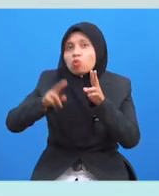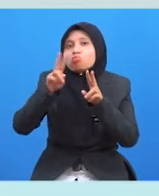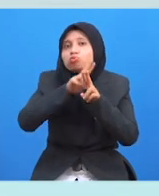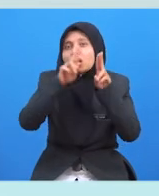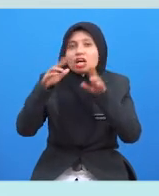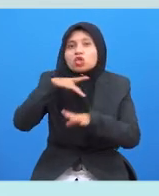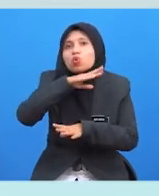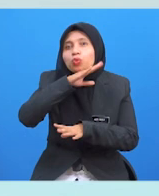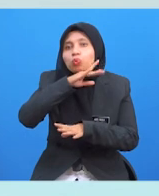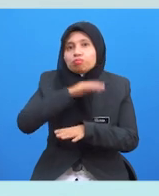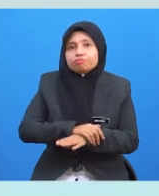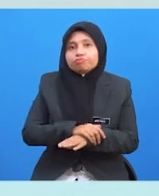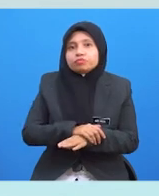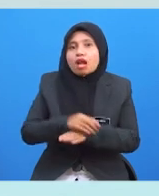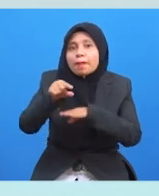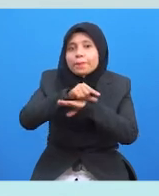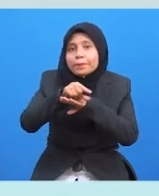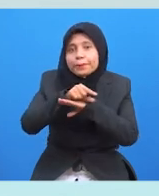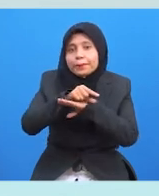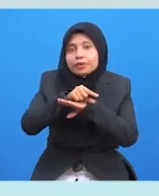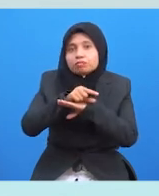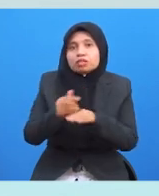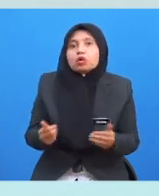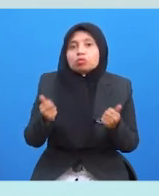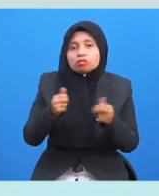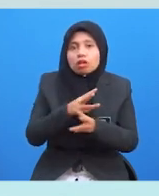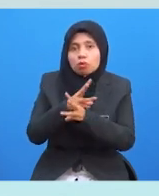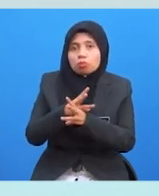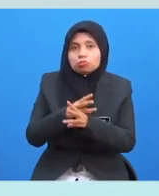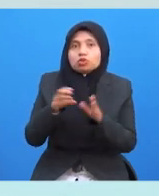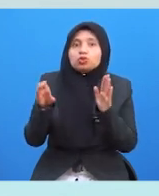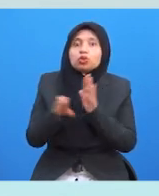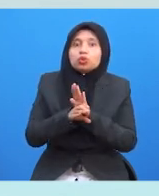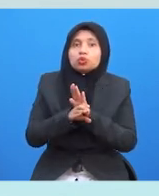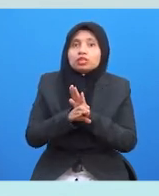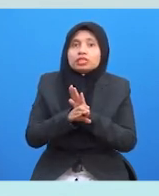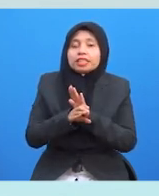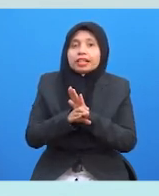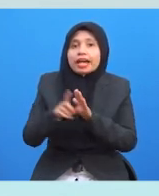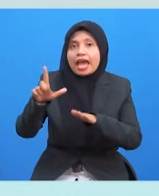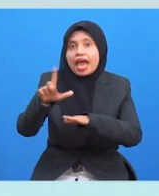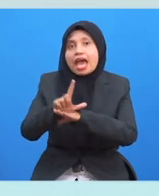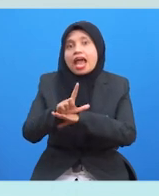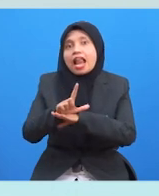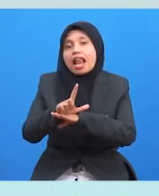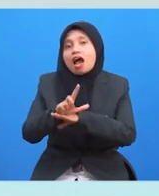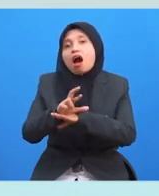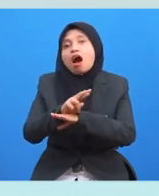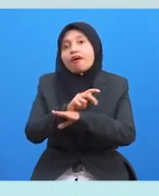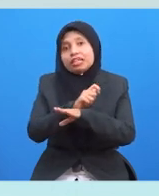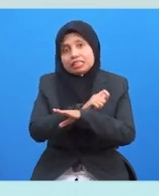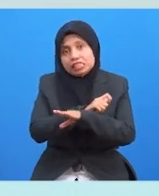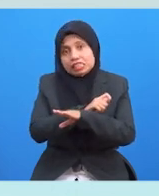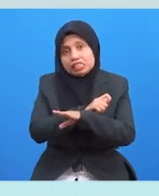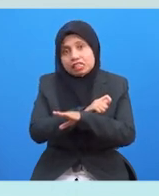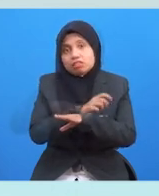udara. Penggunaan pengangkutan awam seperti rel bersepadu iaitu LRT